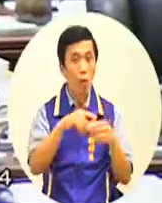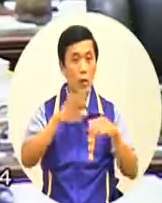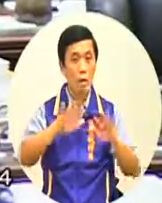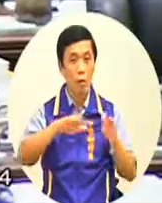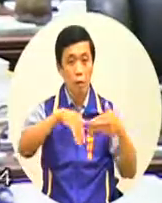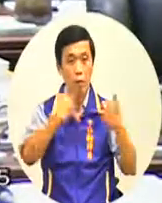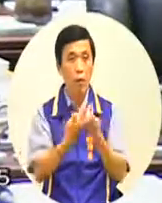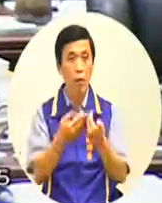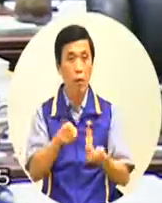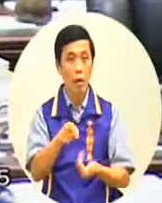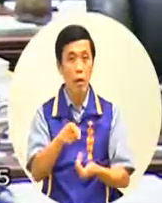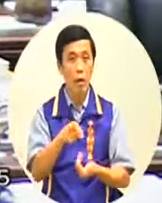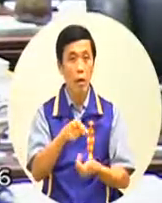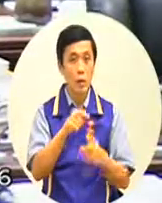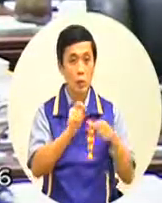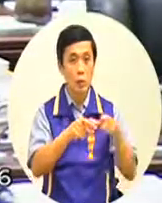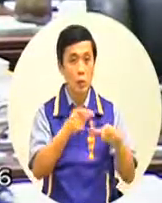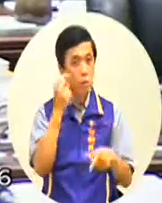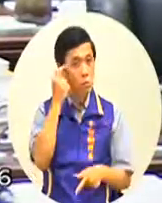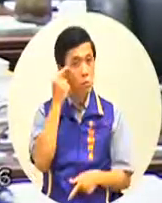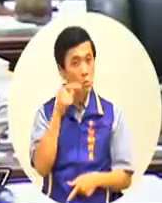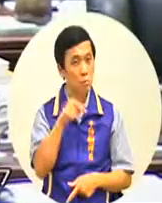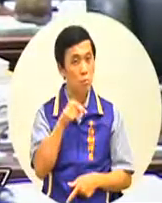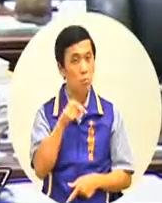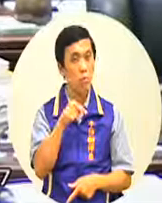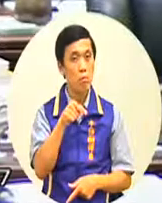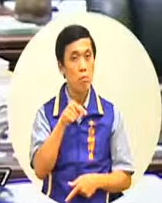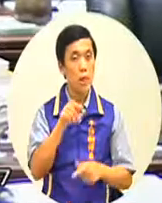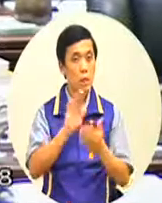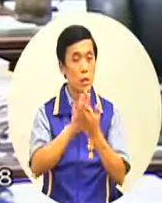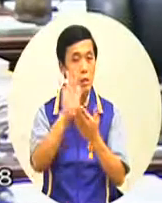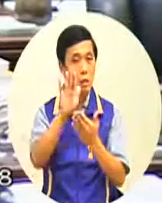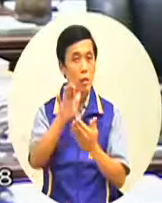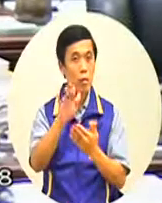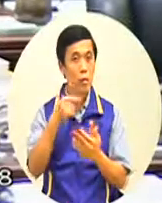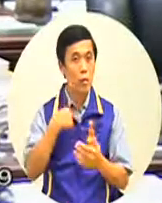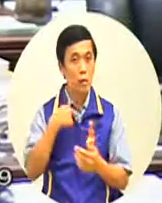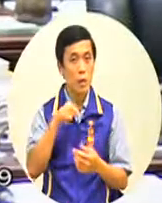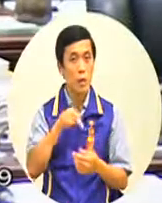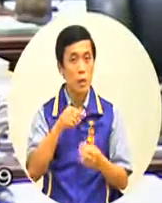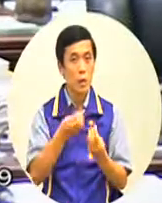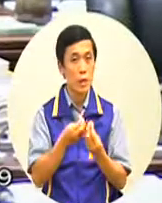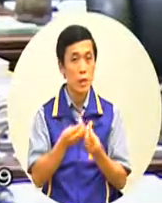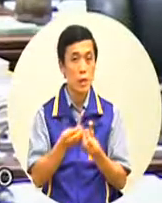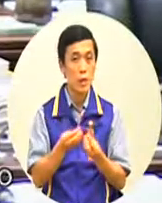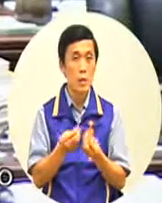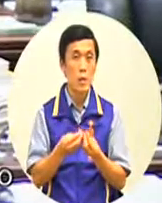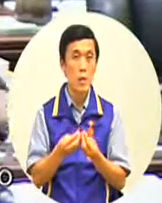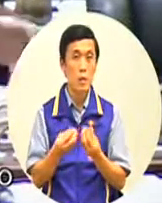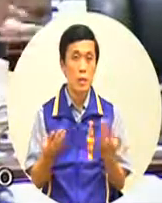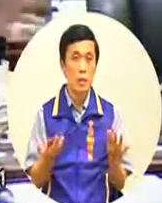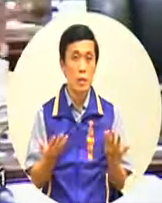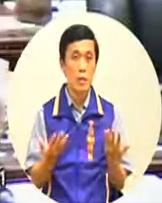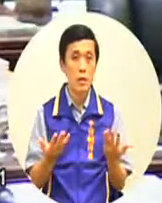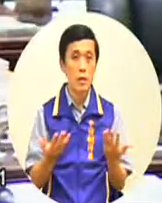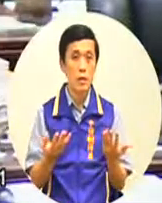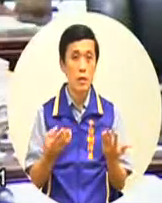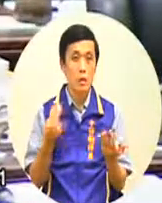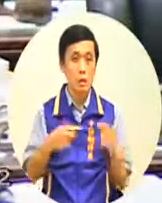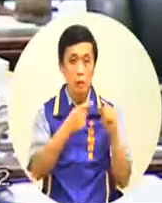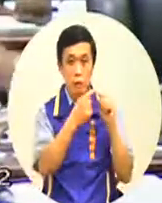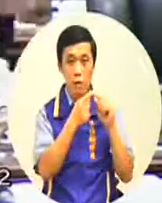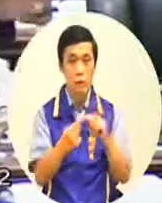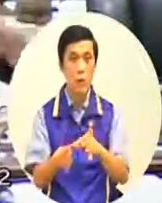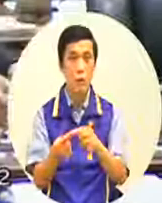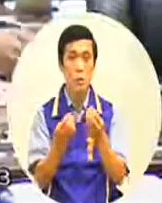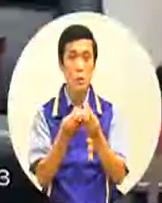对啊？伊嘛伫遐想讲，啊，这以后我这要安怎落去？要安怎搁做落去啊？